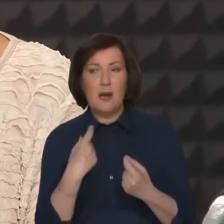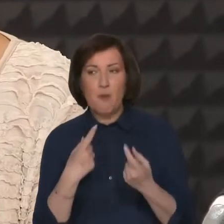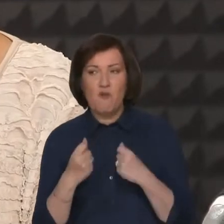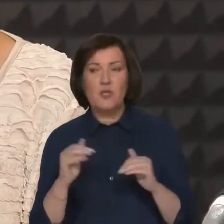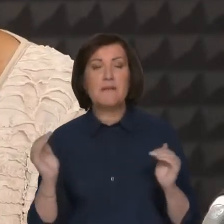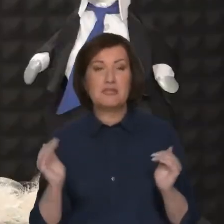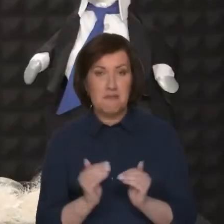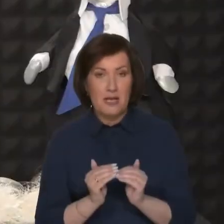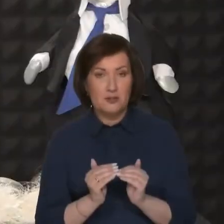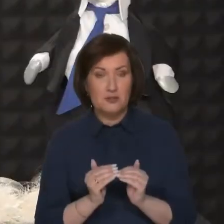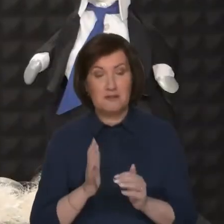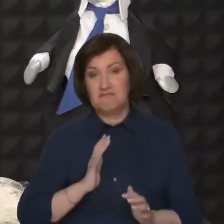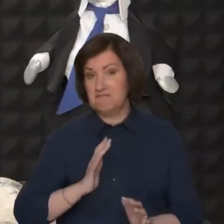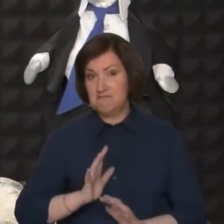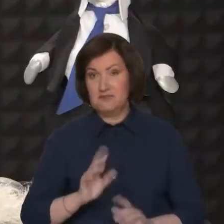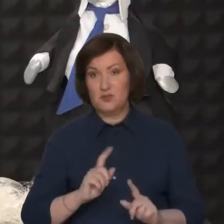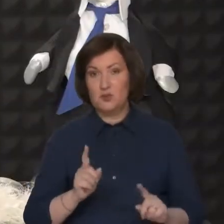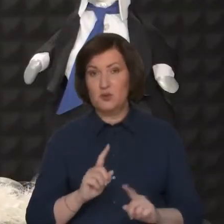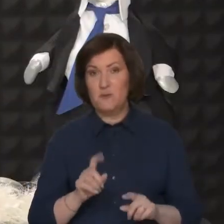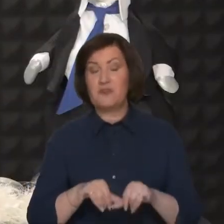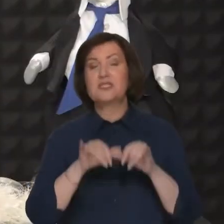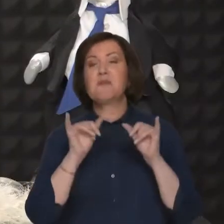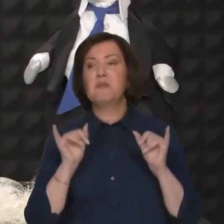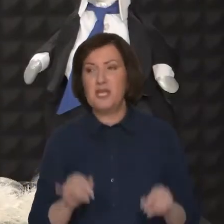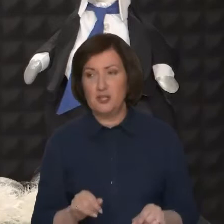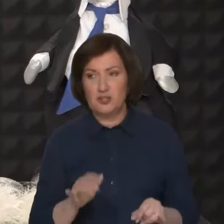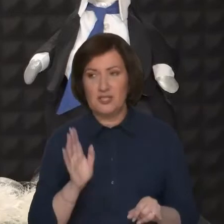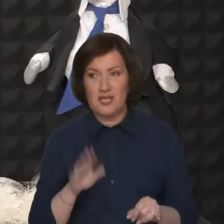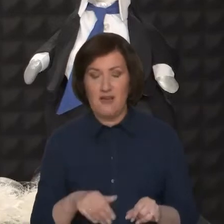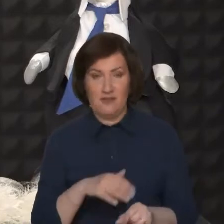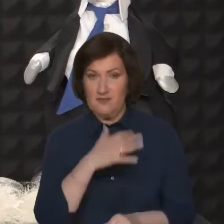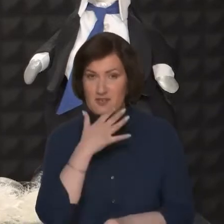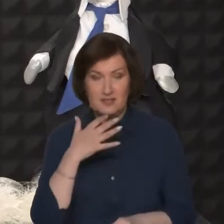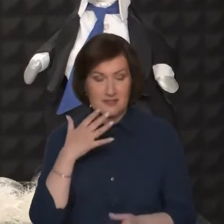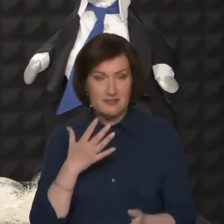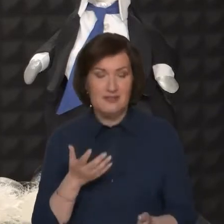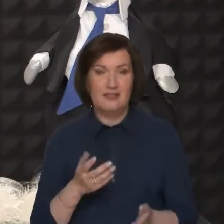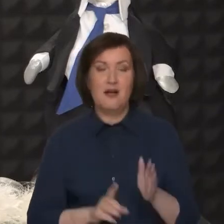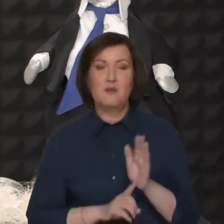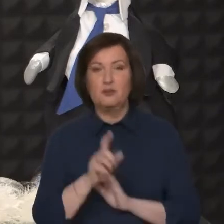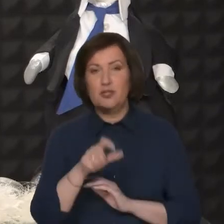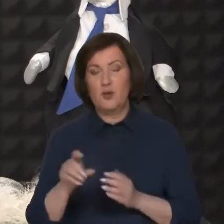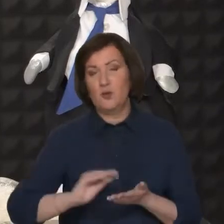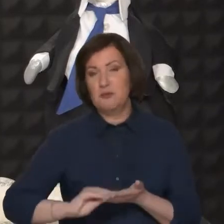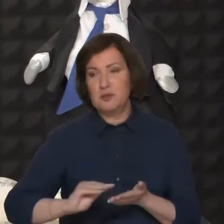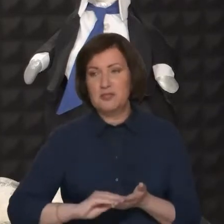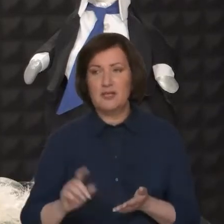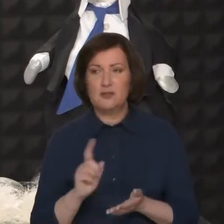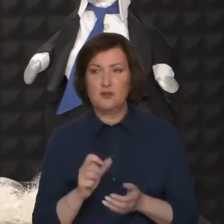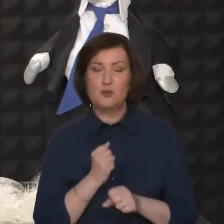замовлень зменшиться. Не очікувала, що вони збільшились навіть в рази, тому що почали люди писати,